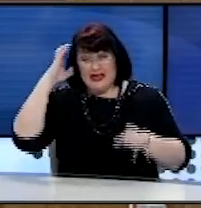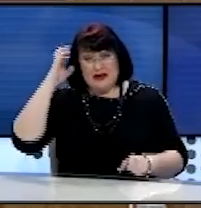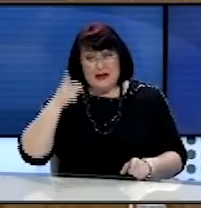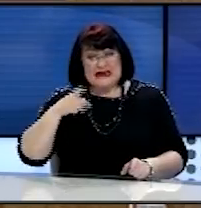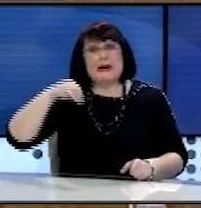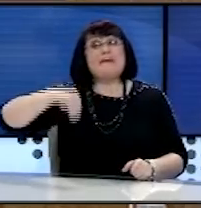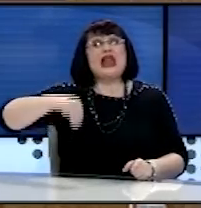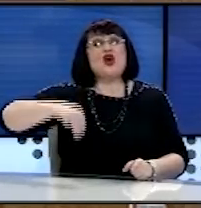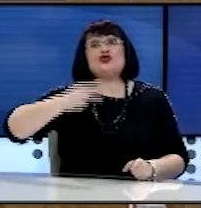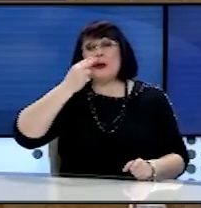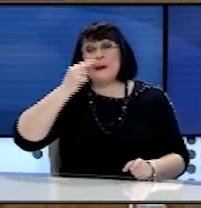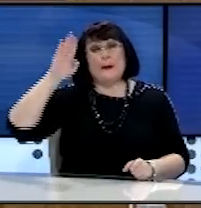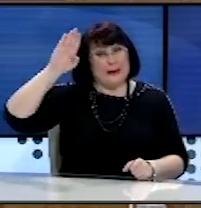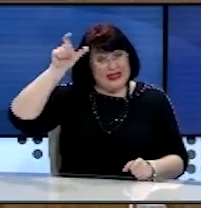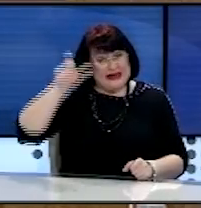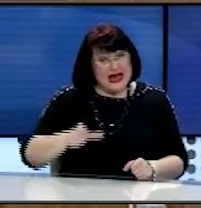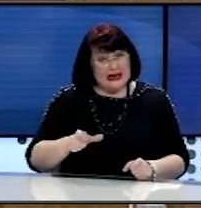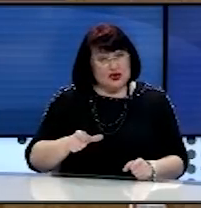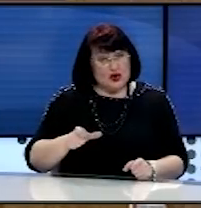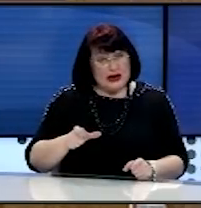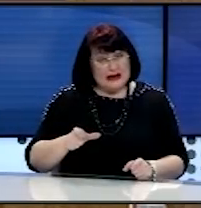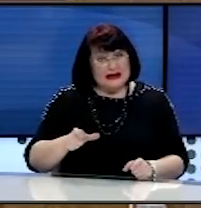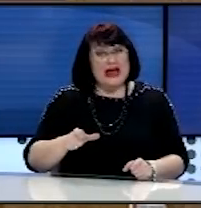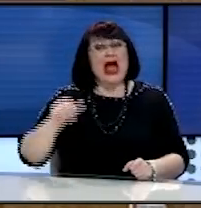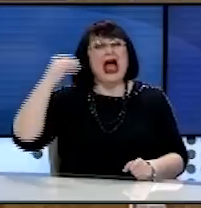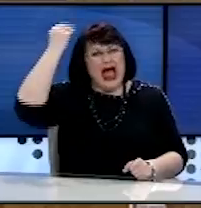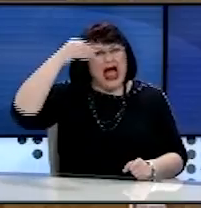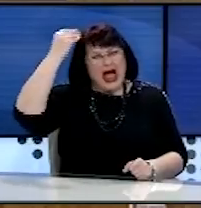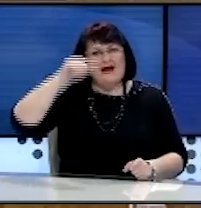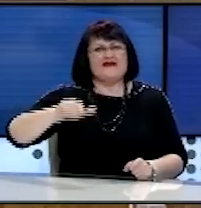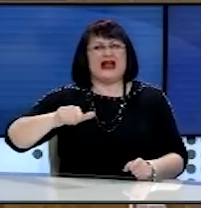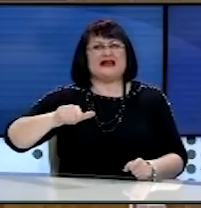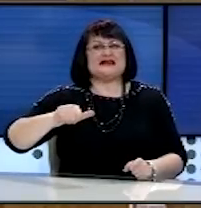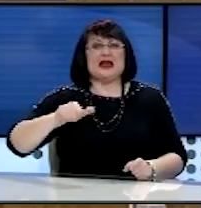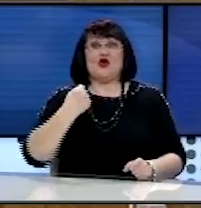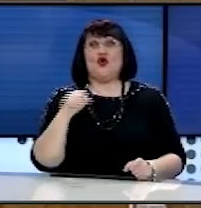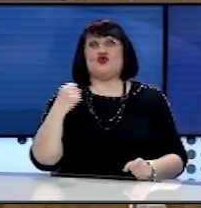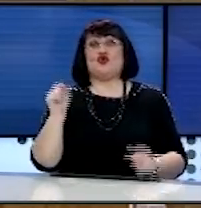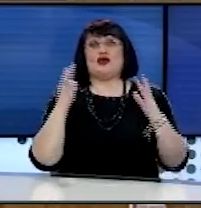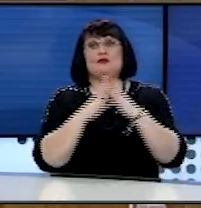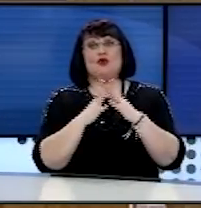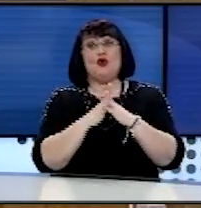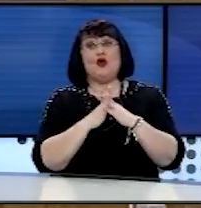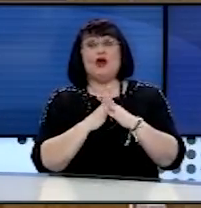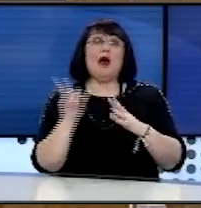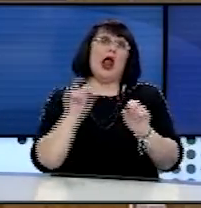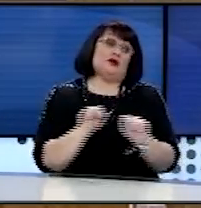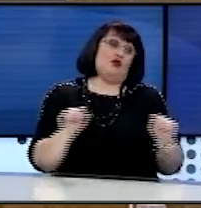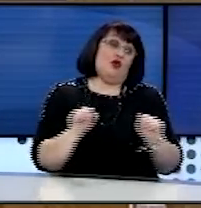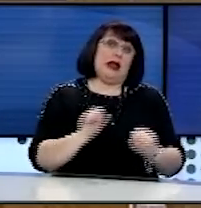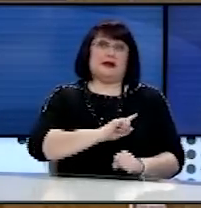Μιλόσεβιτς τότε ο συνασπισμός, στο Αφγανιστάν που λέγατε όχι στον πόλεμο, αλλά όχι και στην